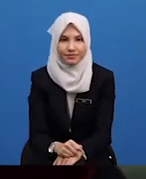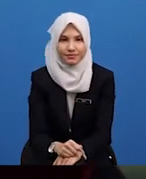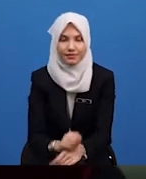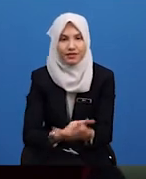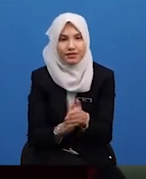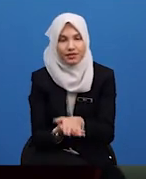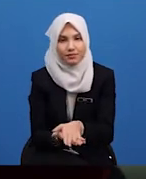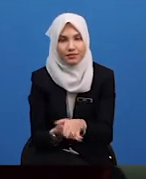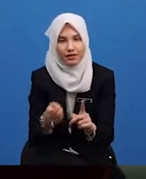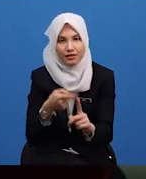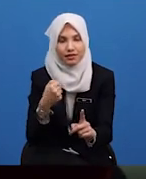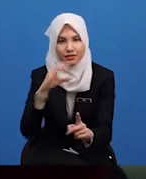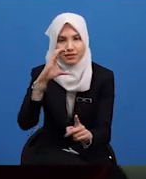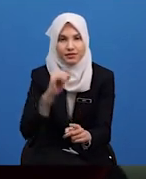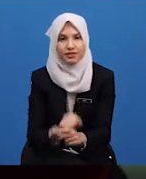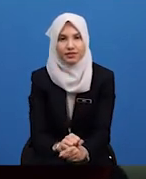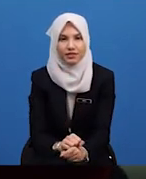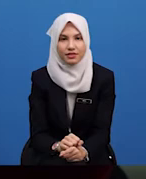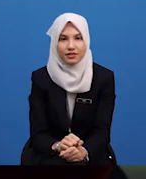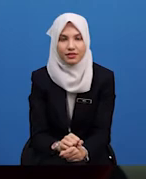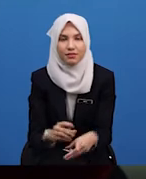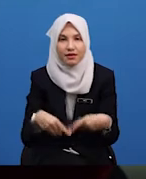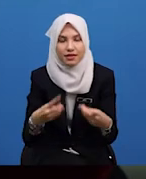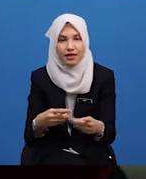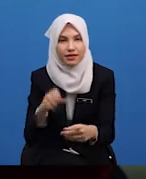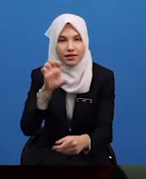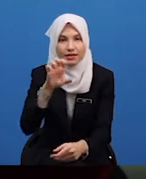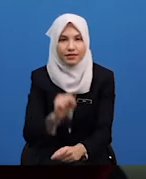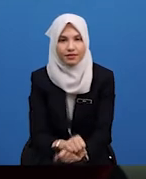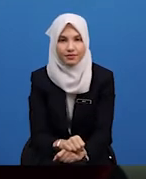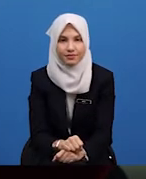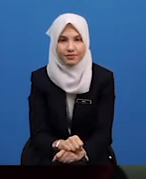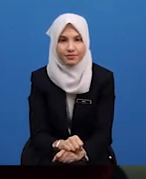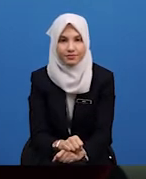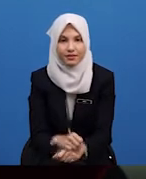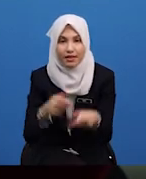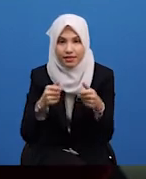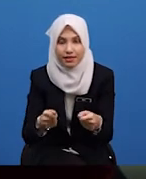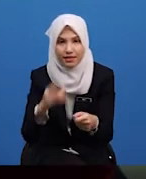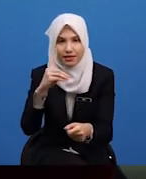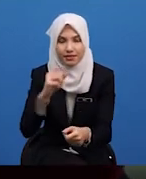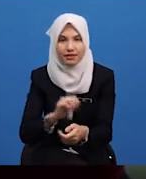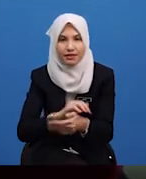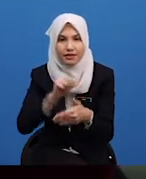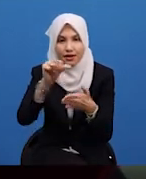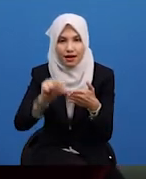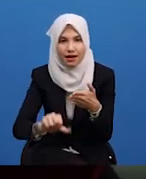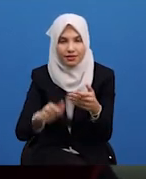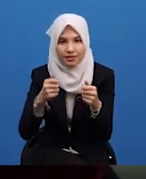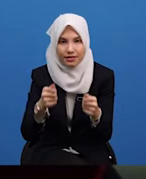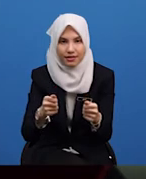Jadi daripada C sharp kita pergi ke E flat, kemudian kita tekan pula not D. Dan yang terakhir, kita